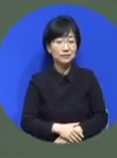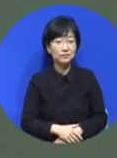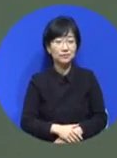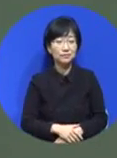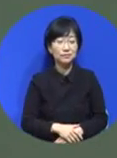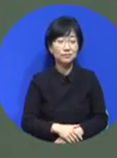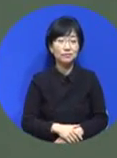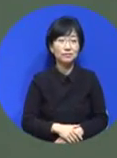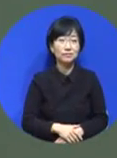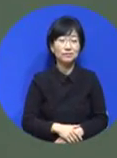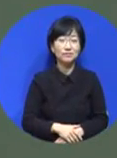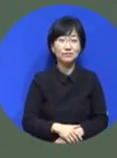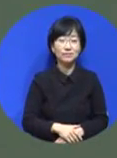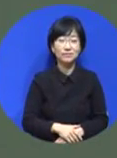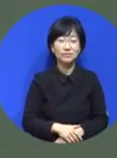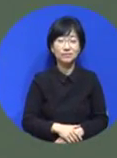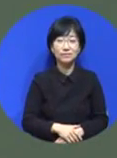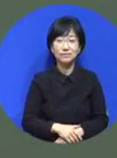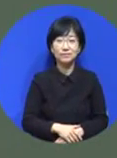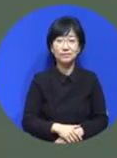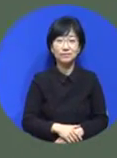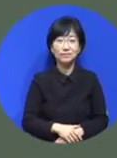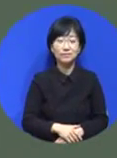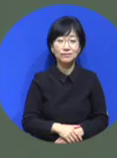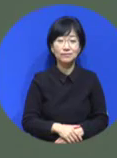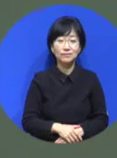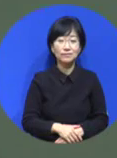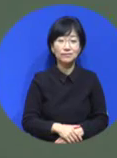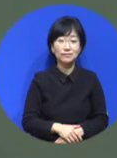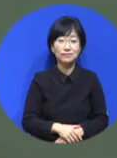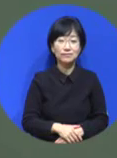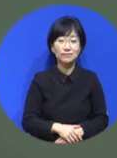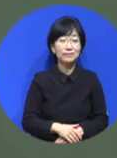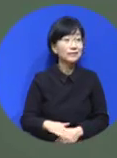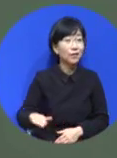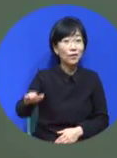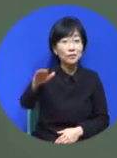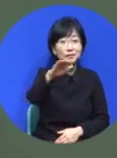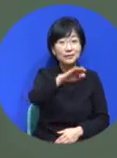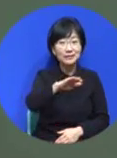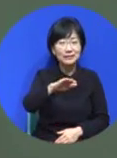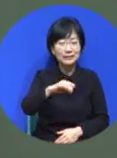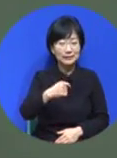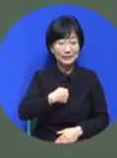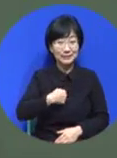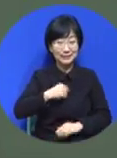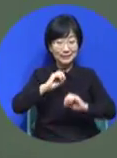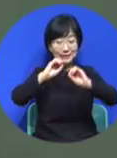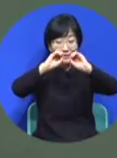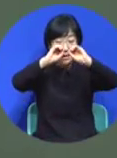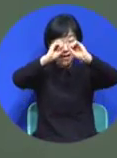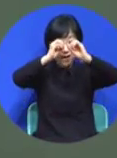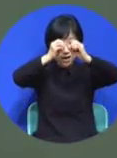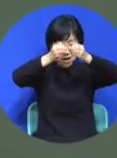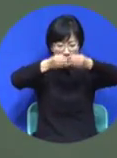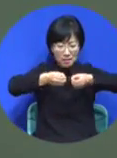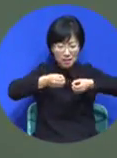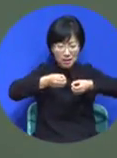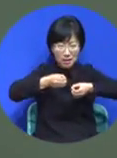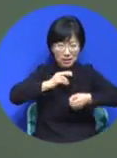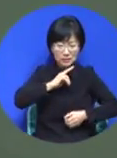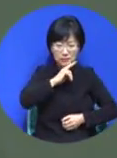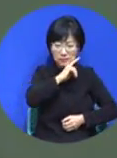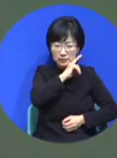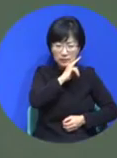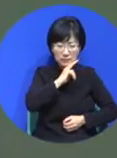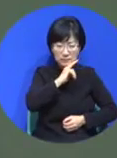captives, where his cousin or his nephew Lot was. 불신앙이라고 생각되는 거 순간순간 내일부터 여러분